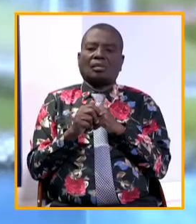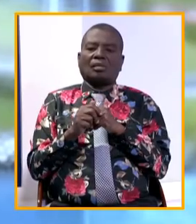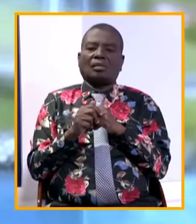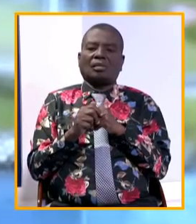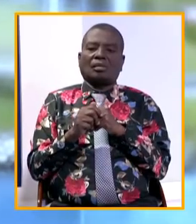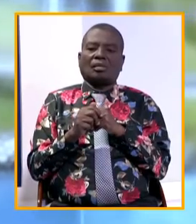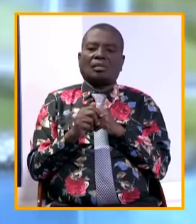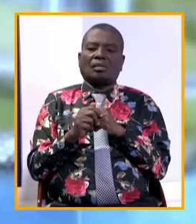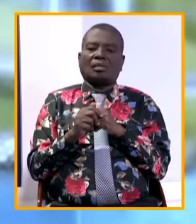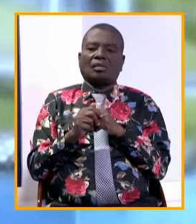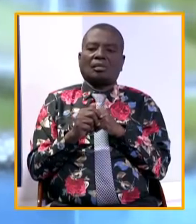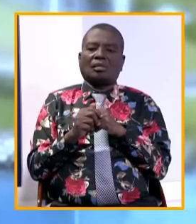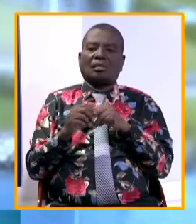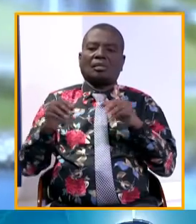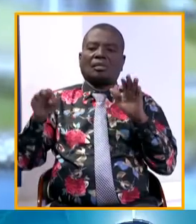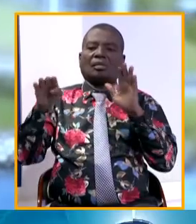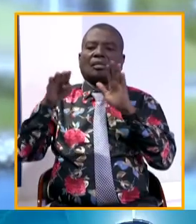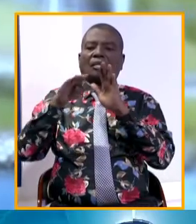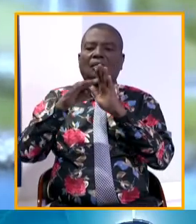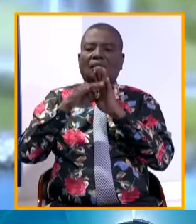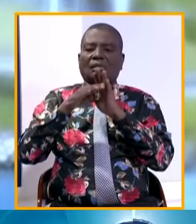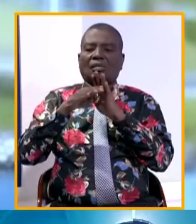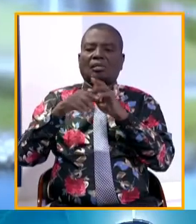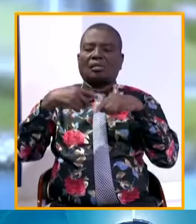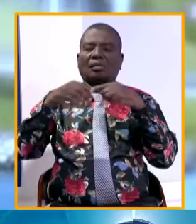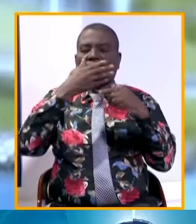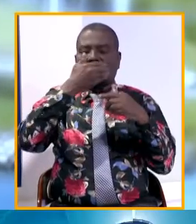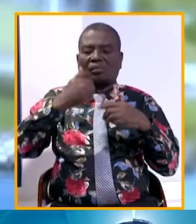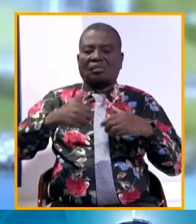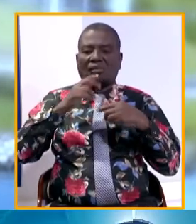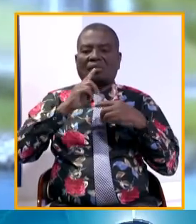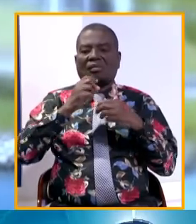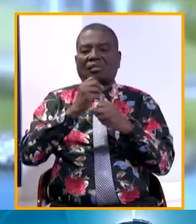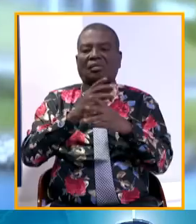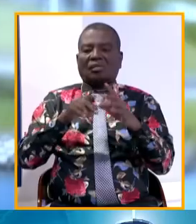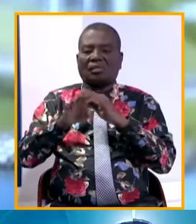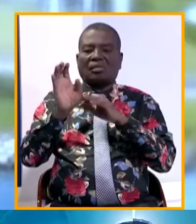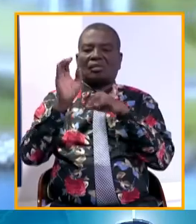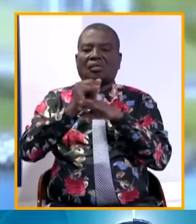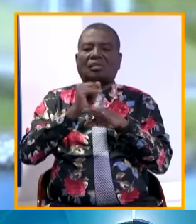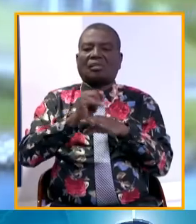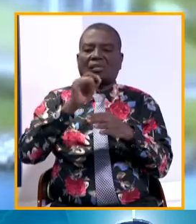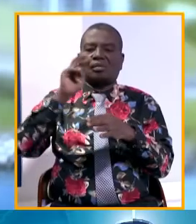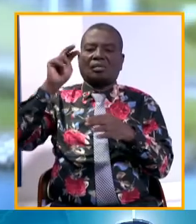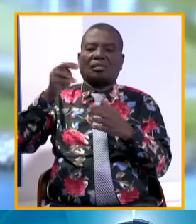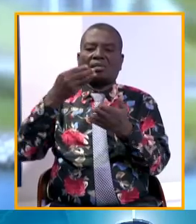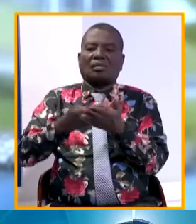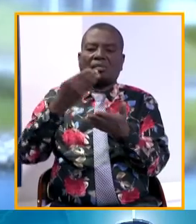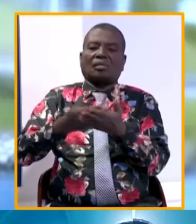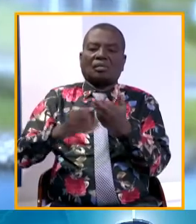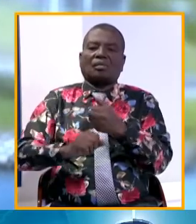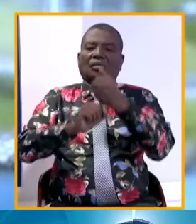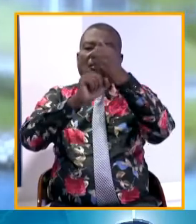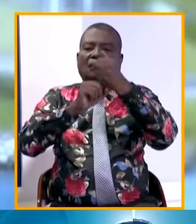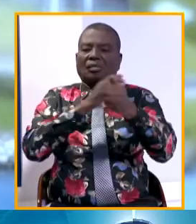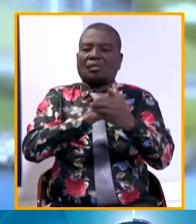Le secteur de la mode va mieux se porter en Côte d'Ivoire. En effet, un fonds pour soutenir et accompagner les